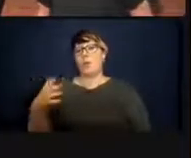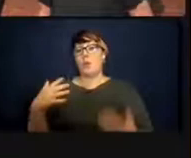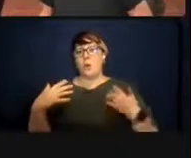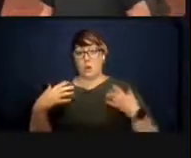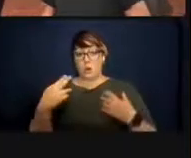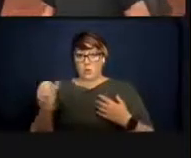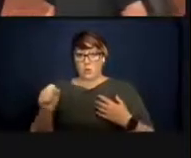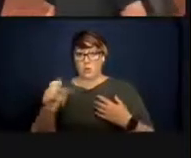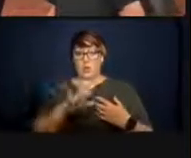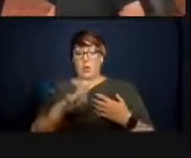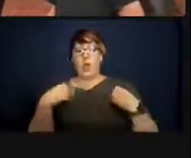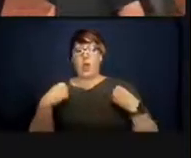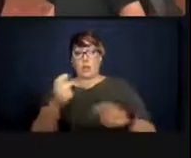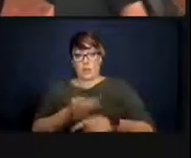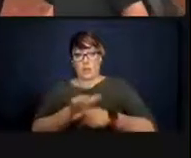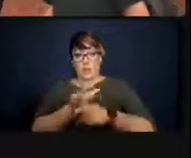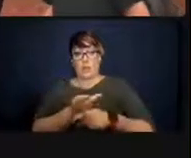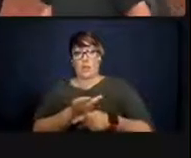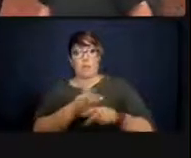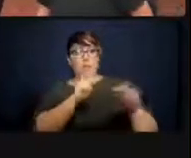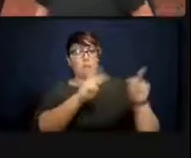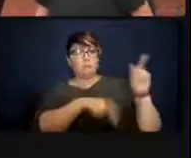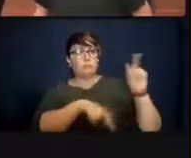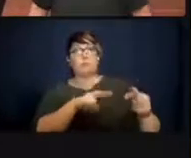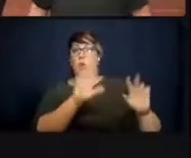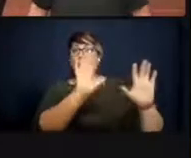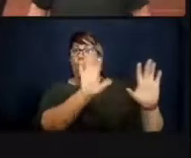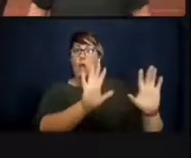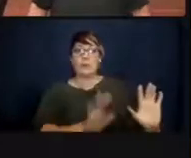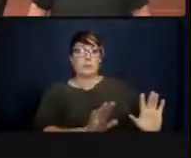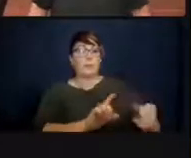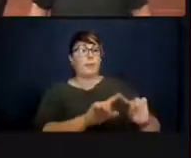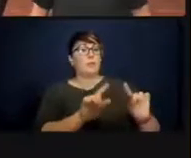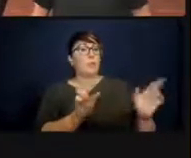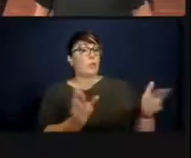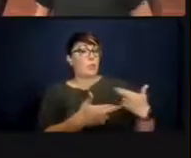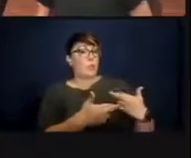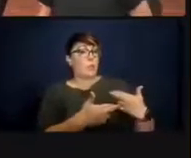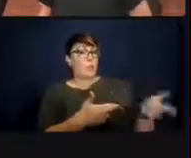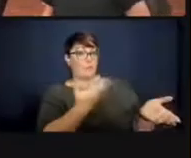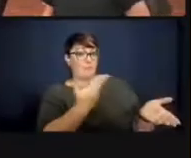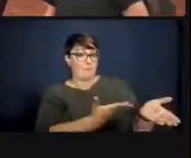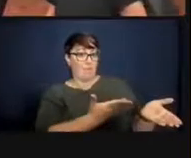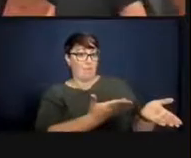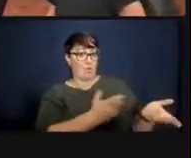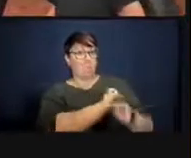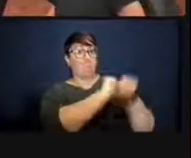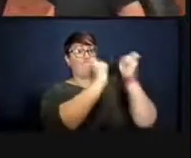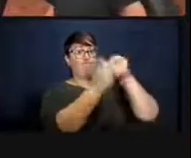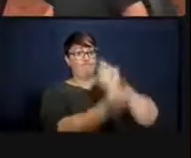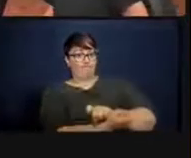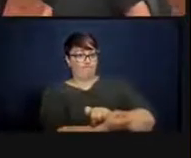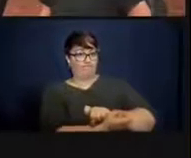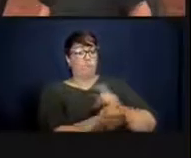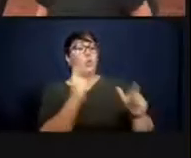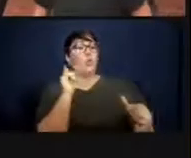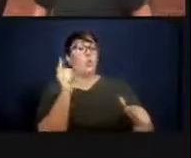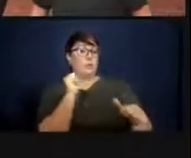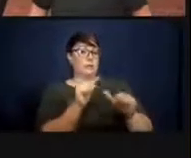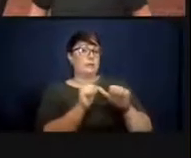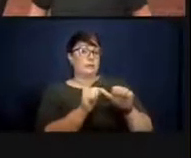wanaangalia baadhi ya vifaa vyao, na mambo haya ni mazuri sana. Tumechukua vyumba